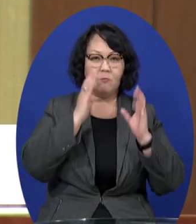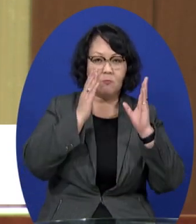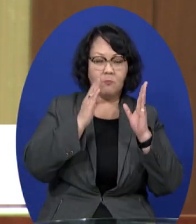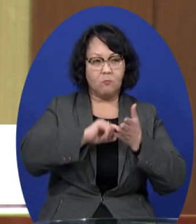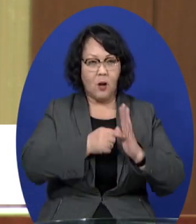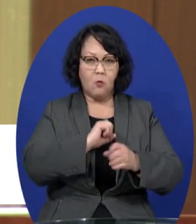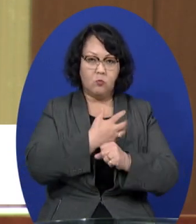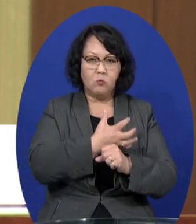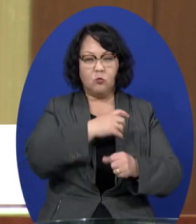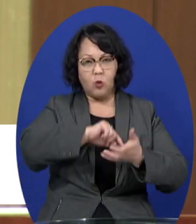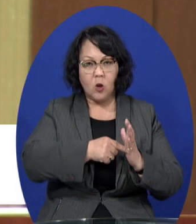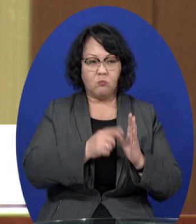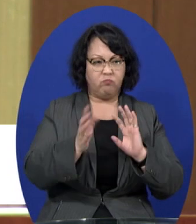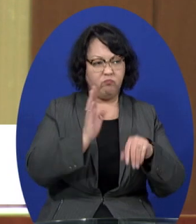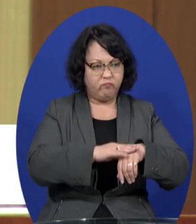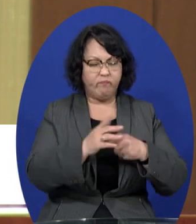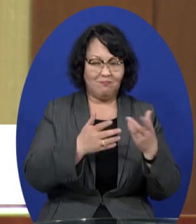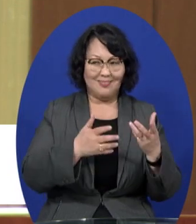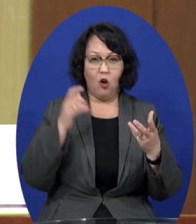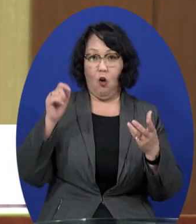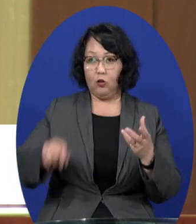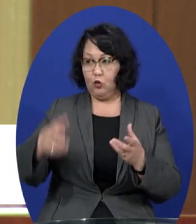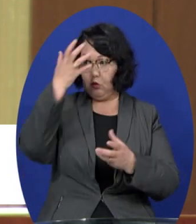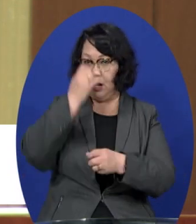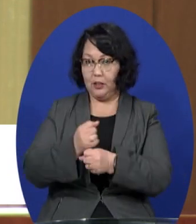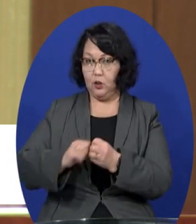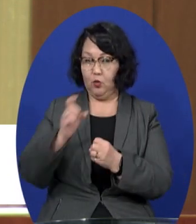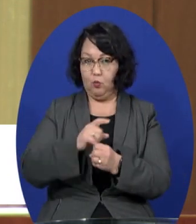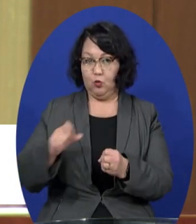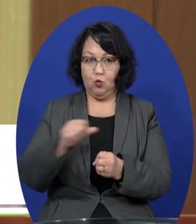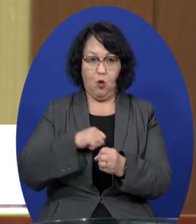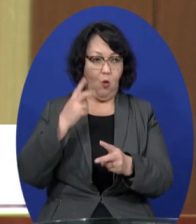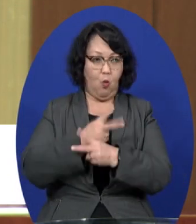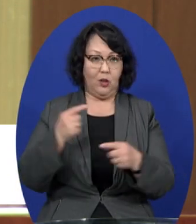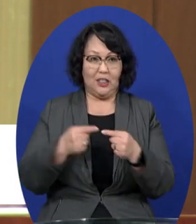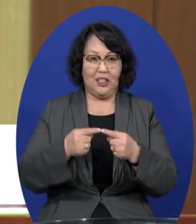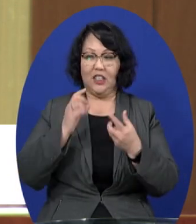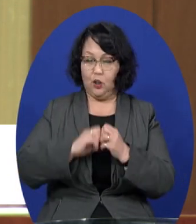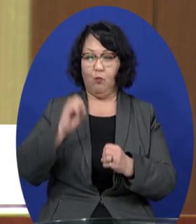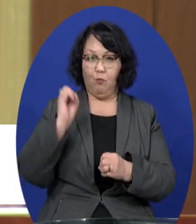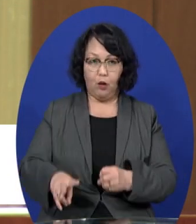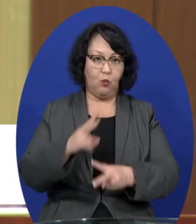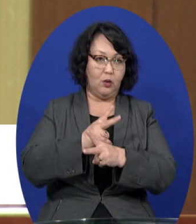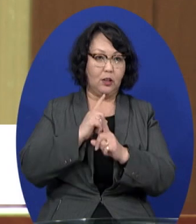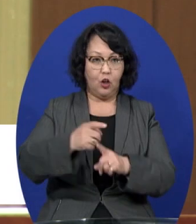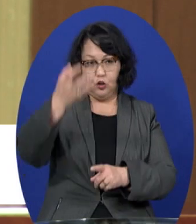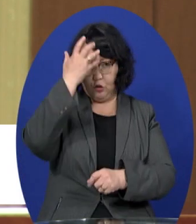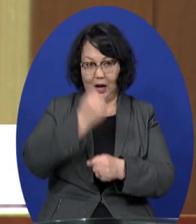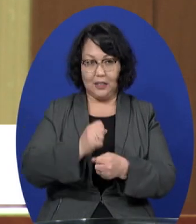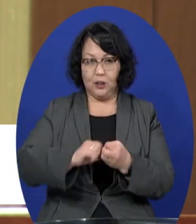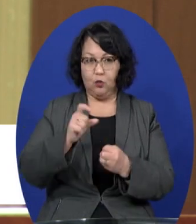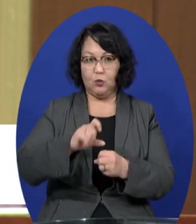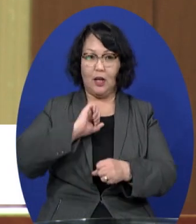үүргээ хэрэгжүүлэхдээ төрийн албан агч маань өөрөө тухайн чиг үүргээ хэрэгжүүлэхдээ хууль зөрчих юм бол энэ хуулийн дээр төрийн албан ачлалтаас